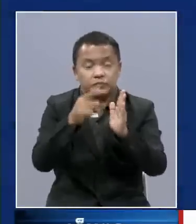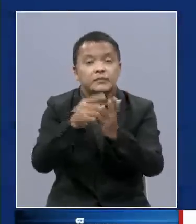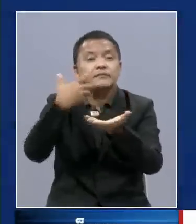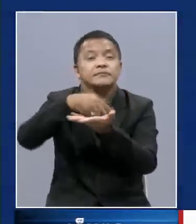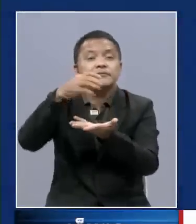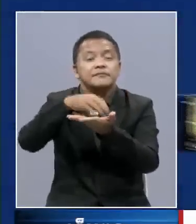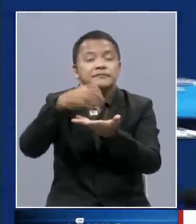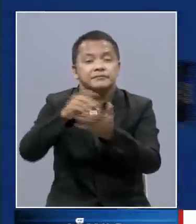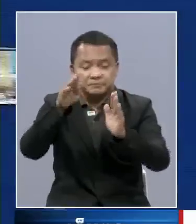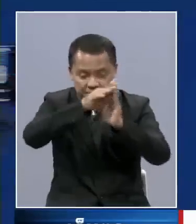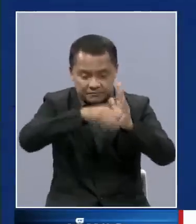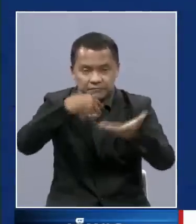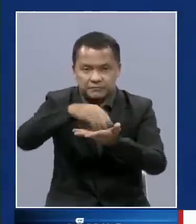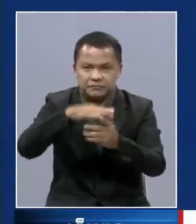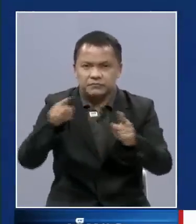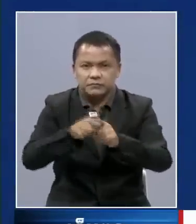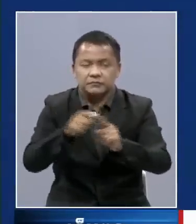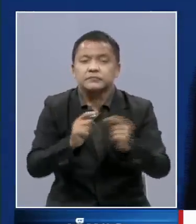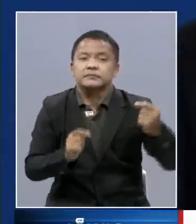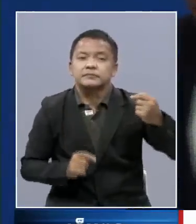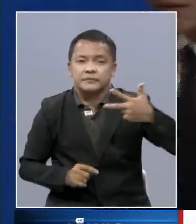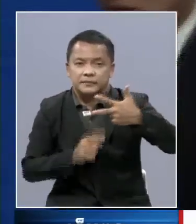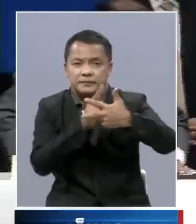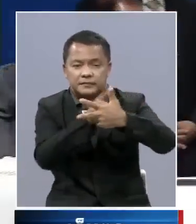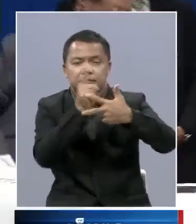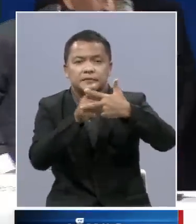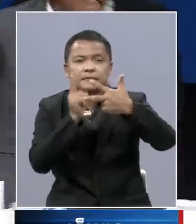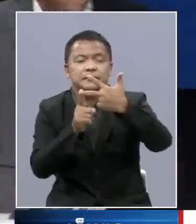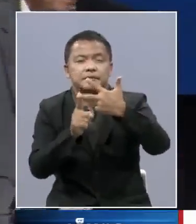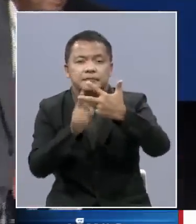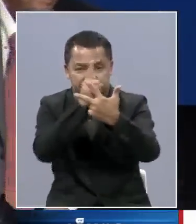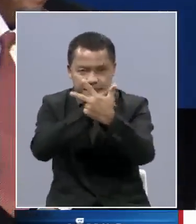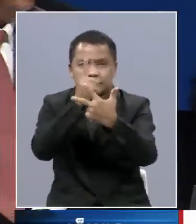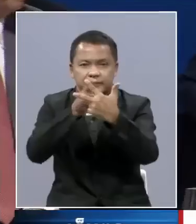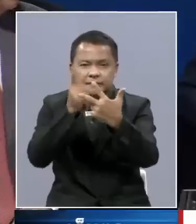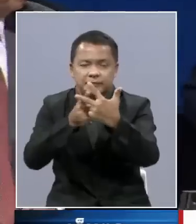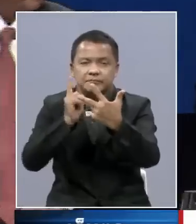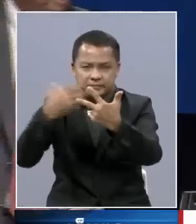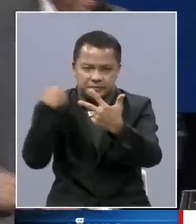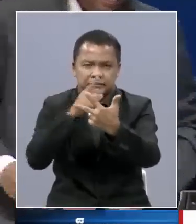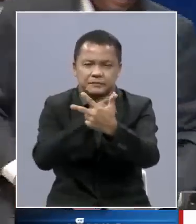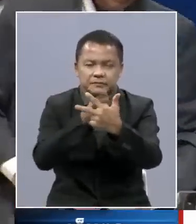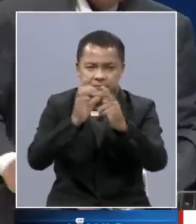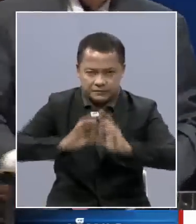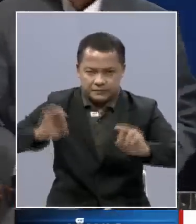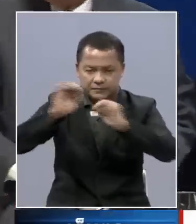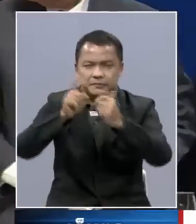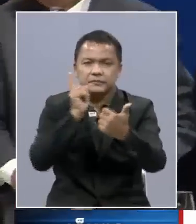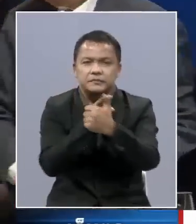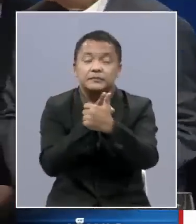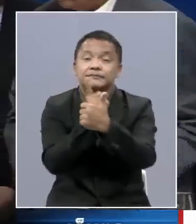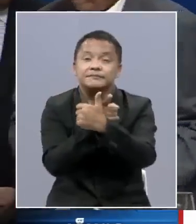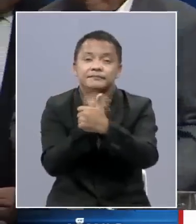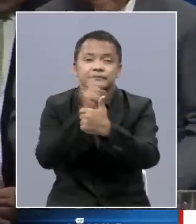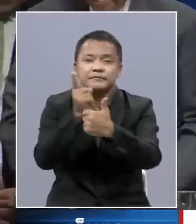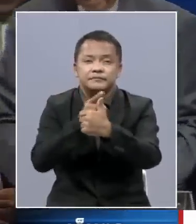ล่าไปคุณผู้ชมครับมันก็จะมีใน3นะครับเขาเรียกว่า3หมุดหมายหลักๆอ่ะที่มันเกิดขึ้นนะฮะเป็นประเด็นก็คือว่าเรื่องแร